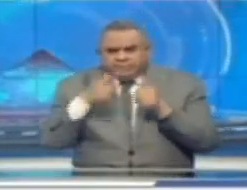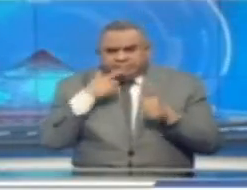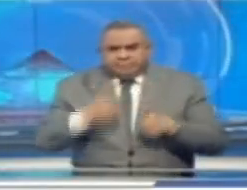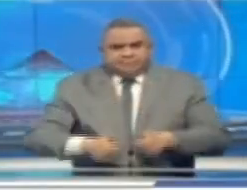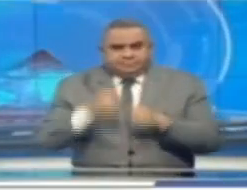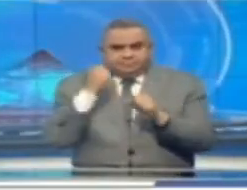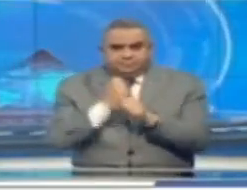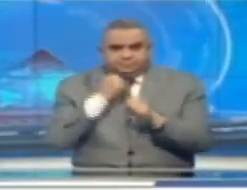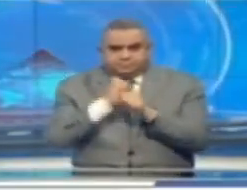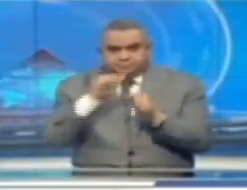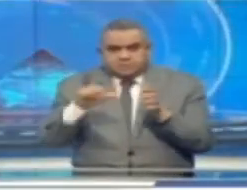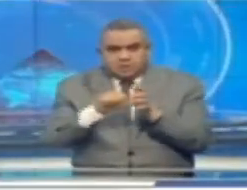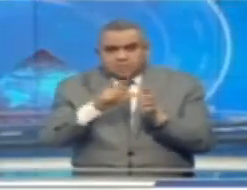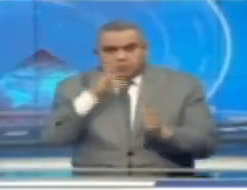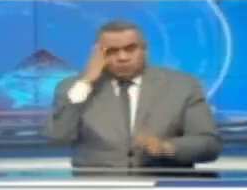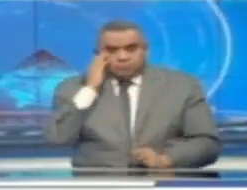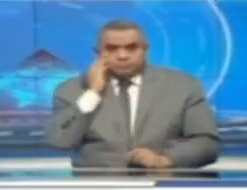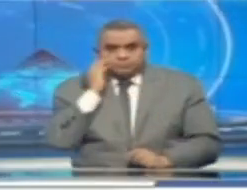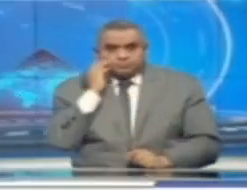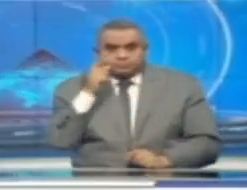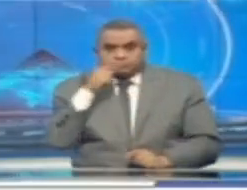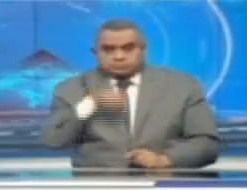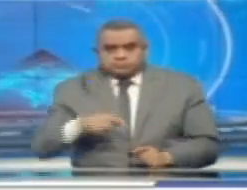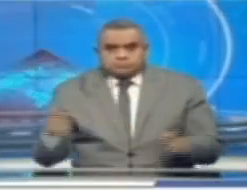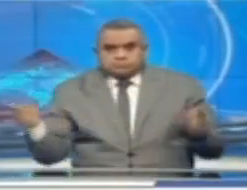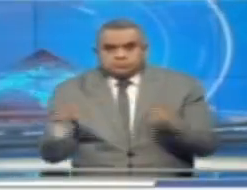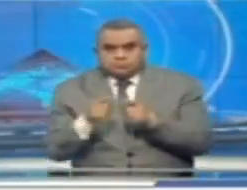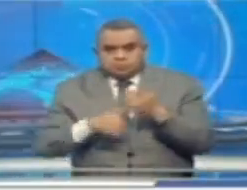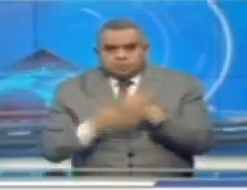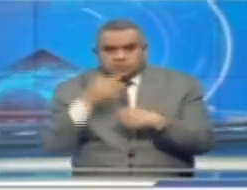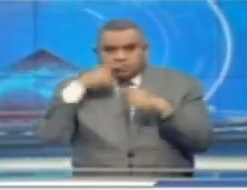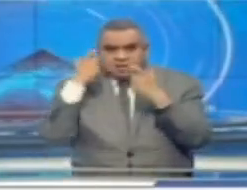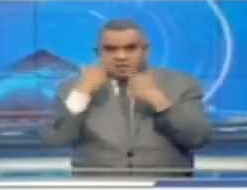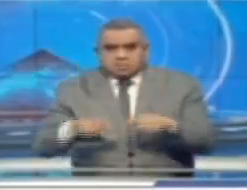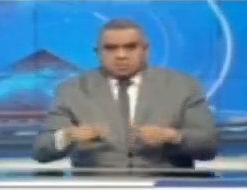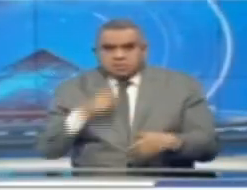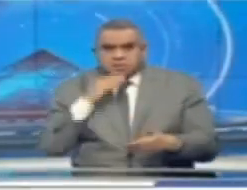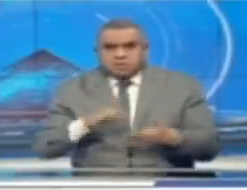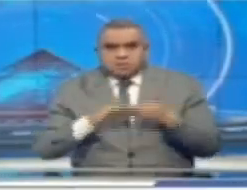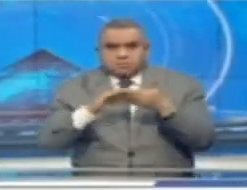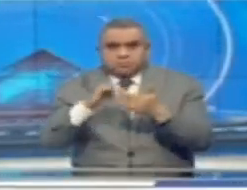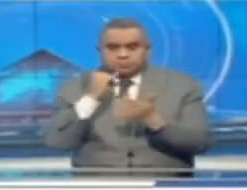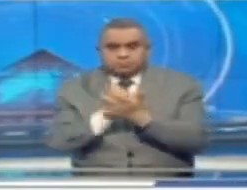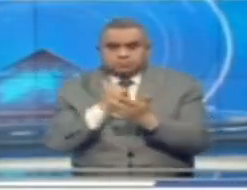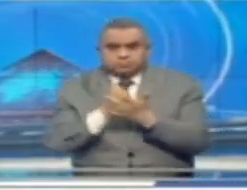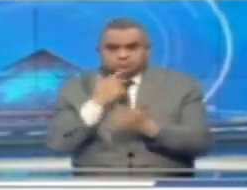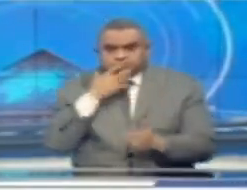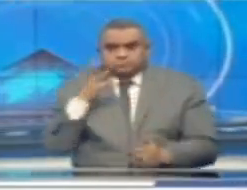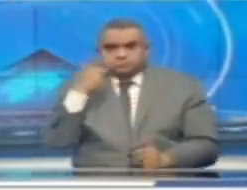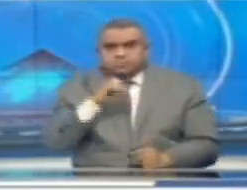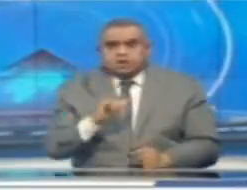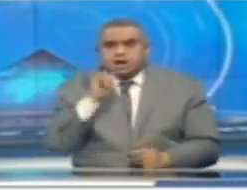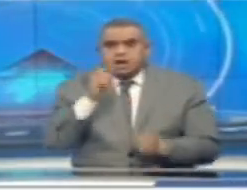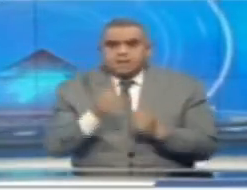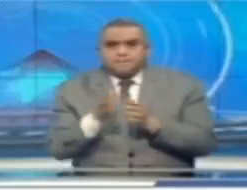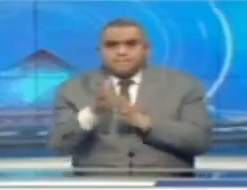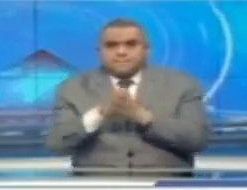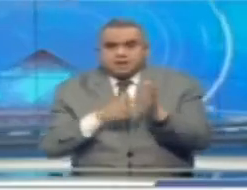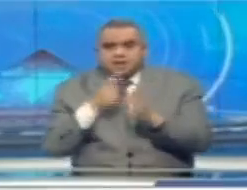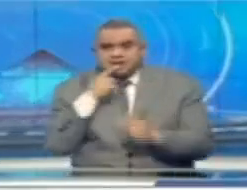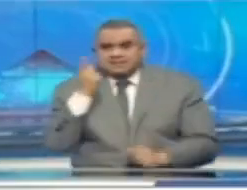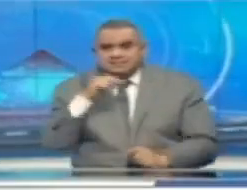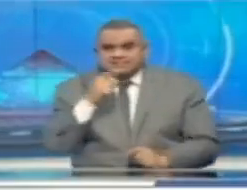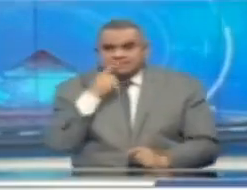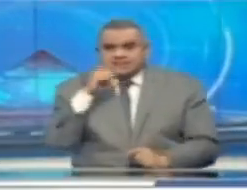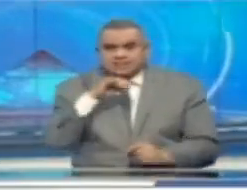المخبز. وبحسبة بسيطة فإن الدولة تدعم منظومة الخبز بحوالي 50 مليار جنيه سنويا